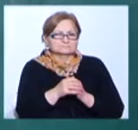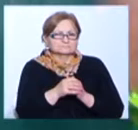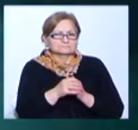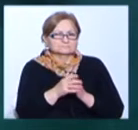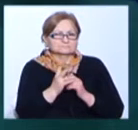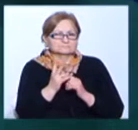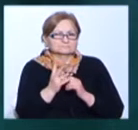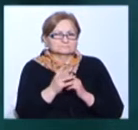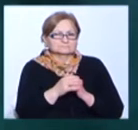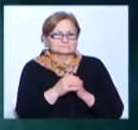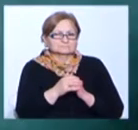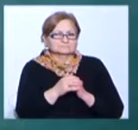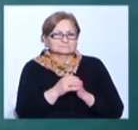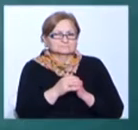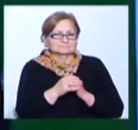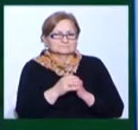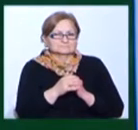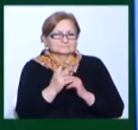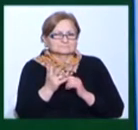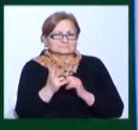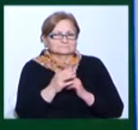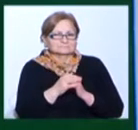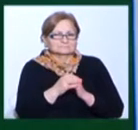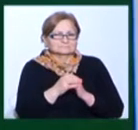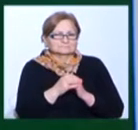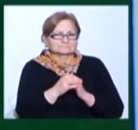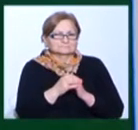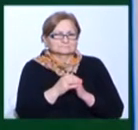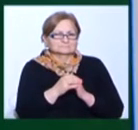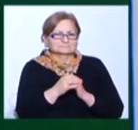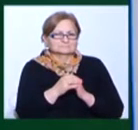1 2 3